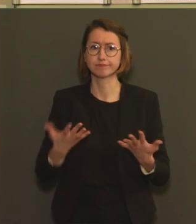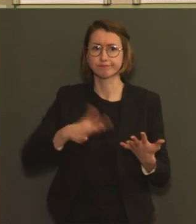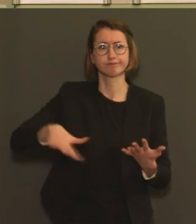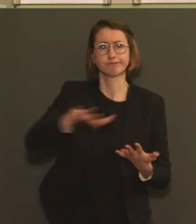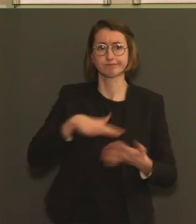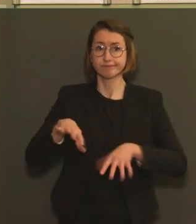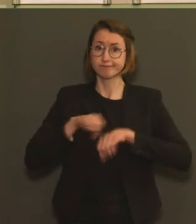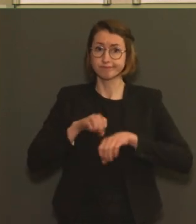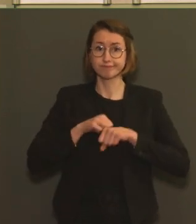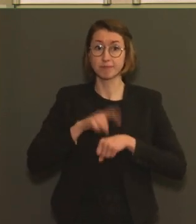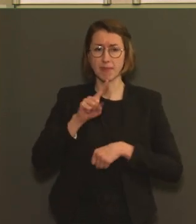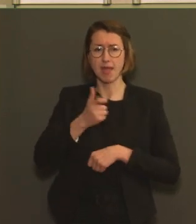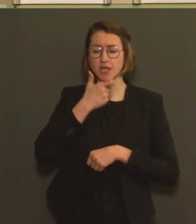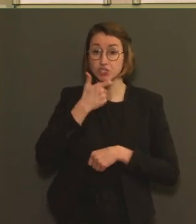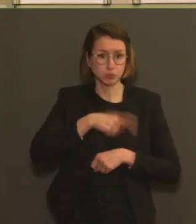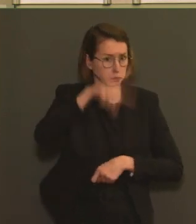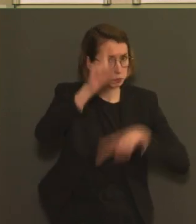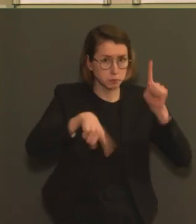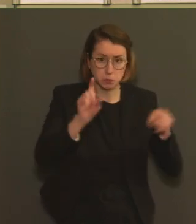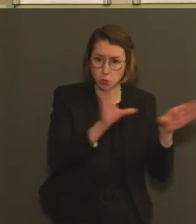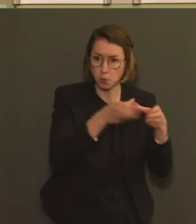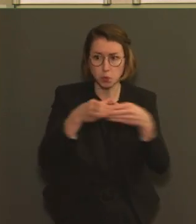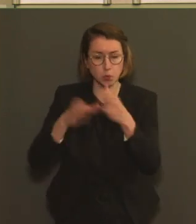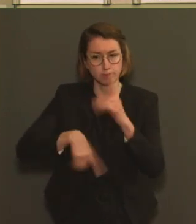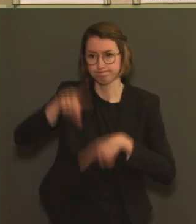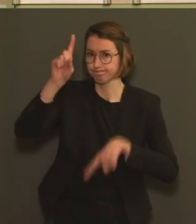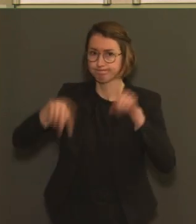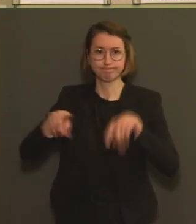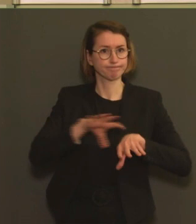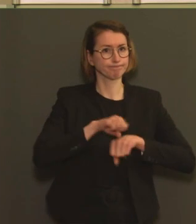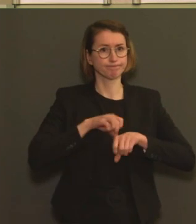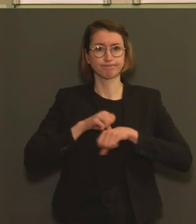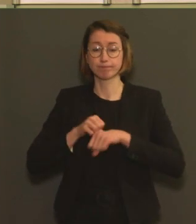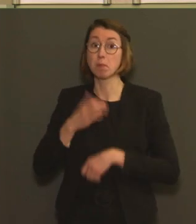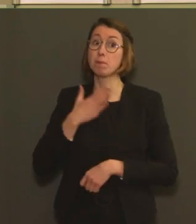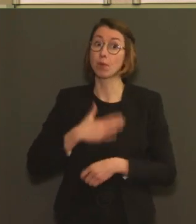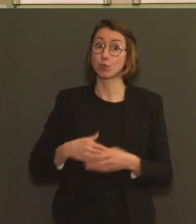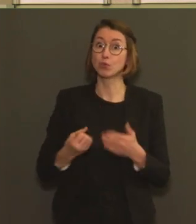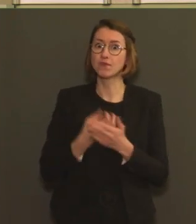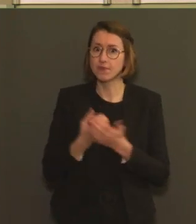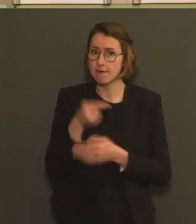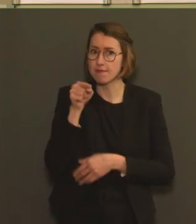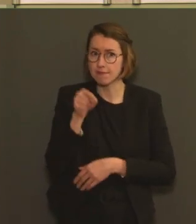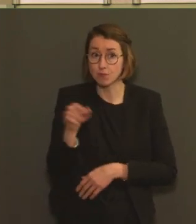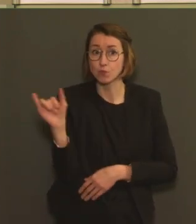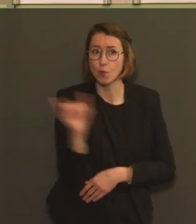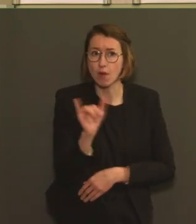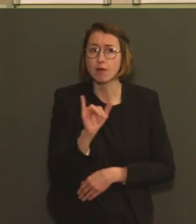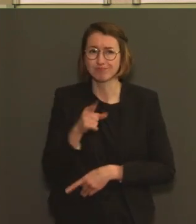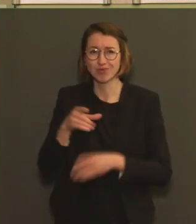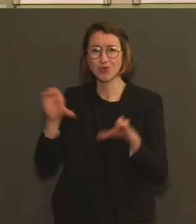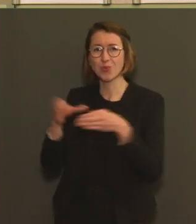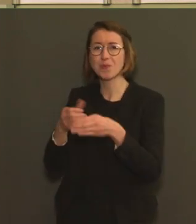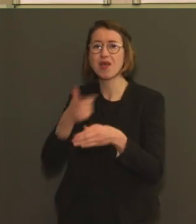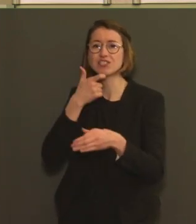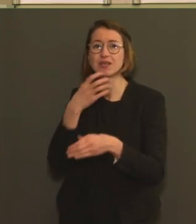tranches d'âge, avec toujours pour l'instant la relativement bonne nouvelle d'avoir une diminution de 20% persistante chez les plus